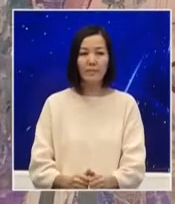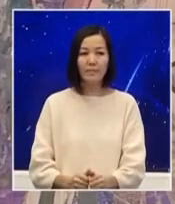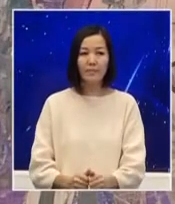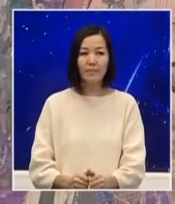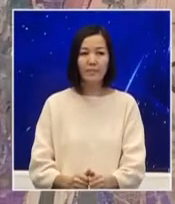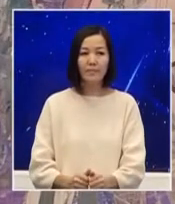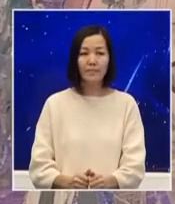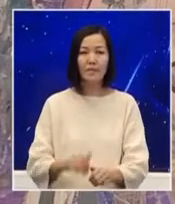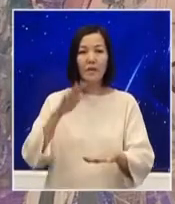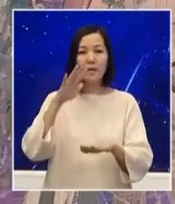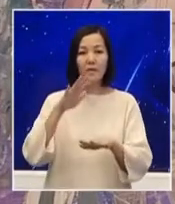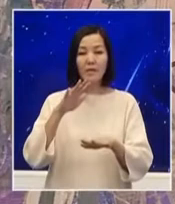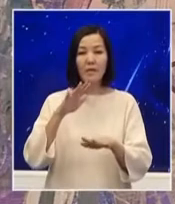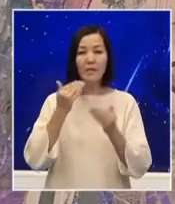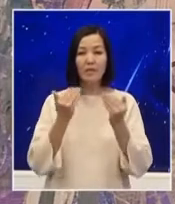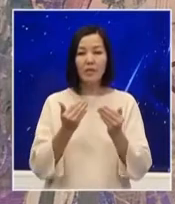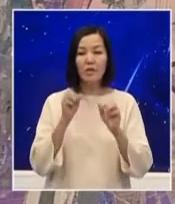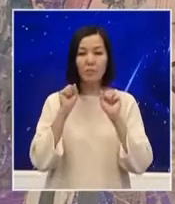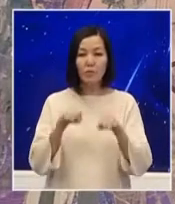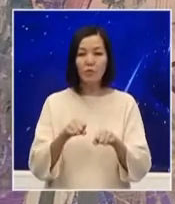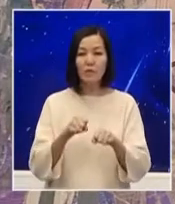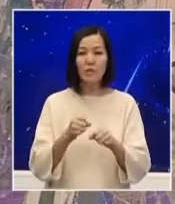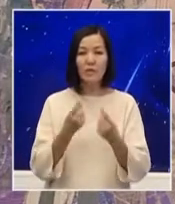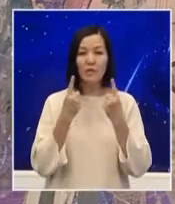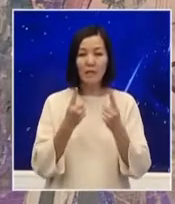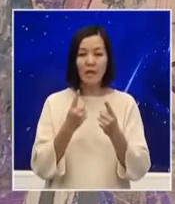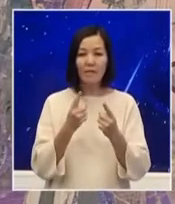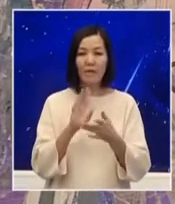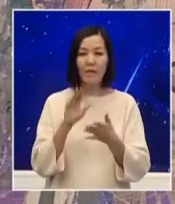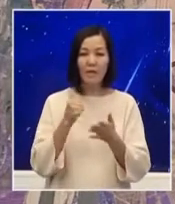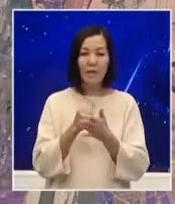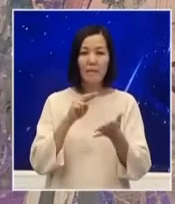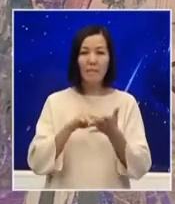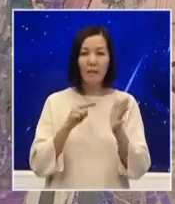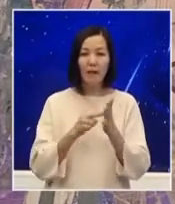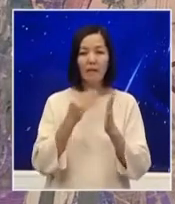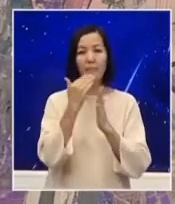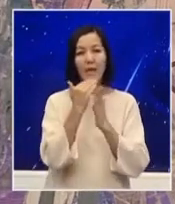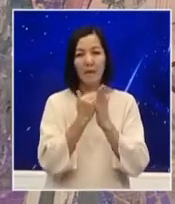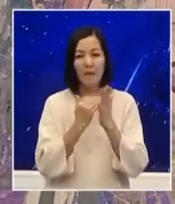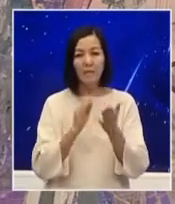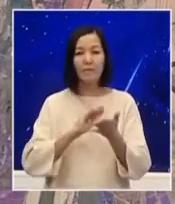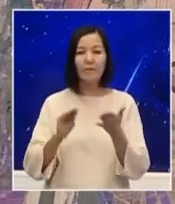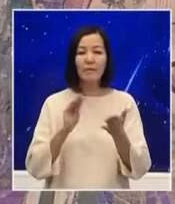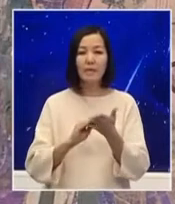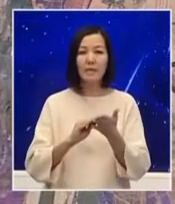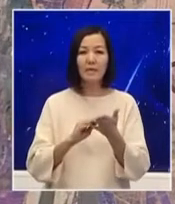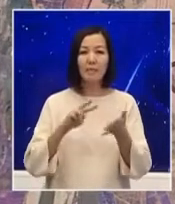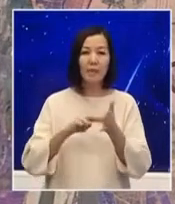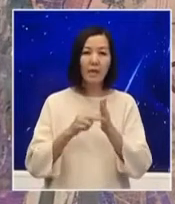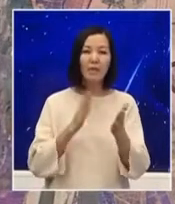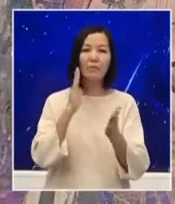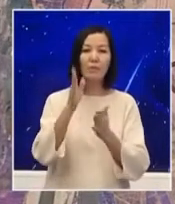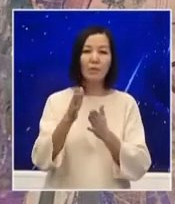работы можно делать и генеральные планы, и программы писать, и долгосрочные, и